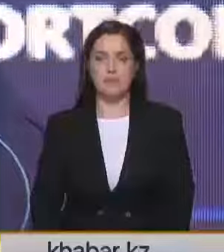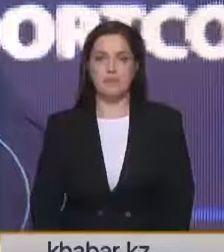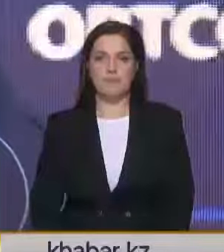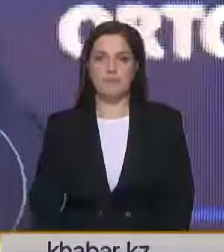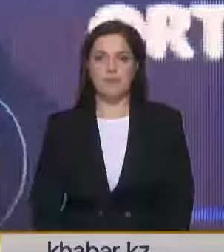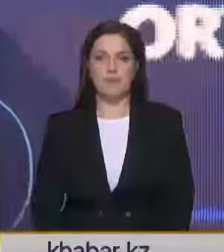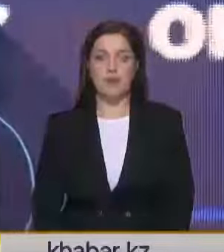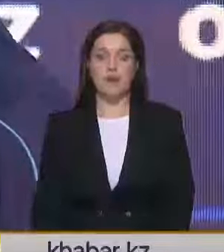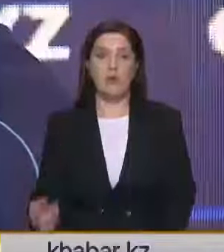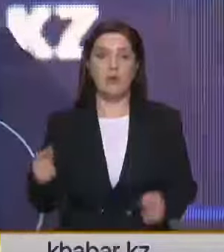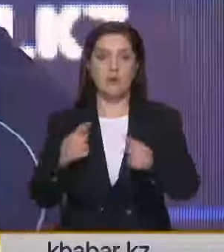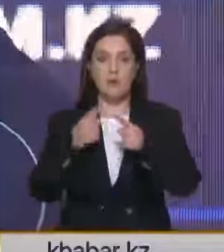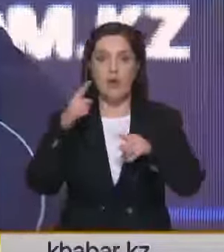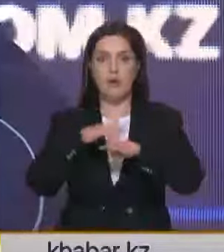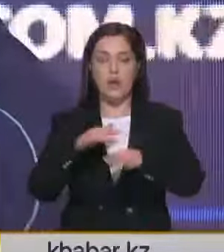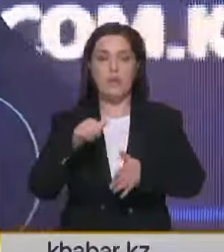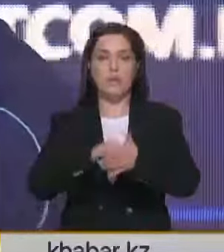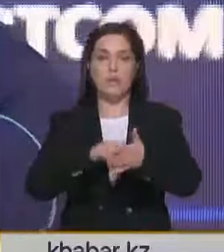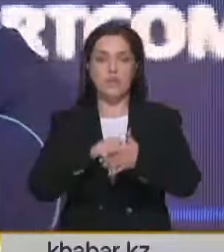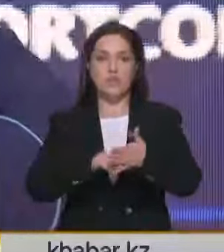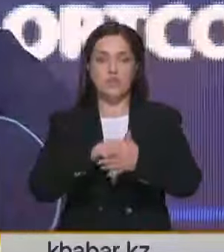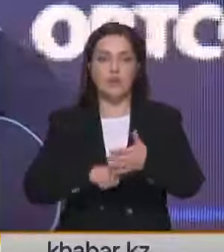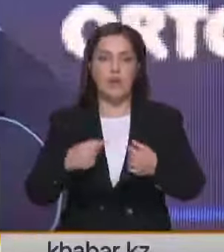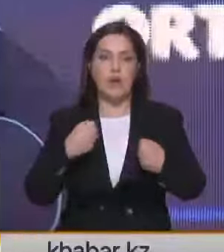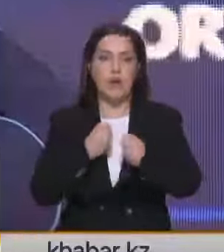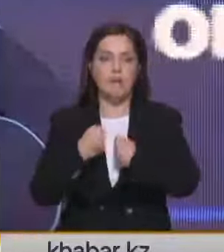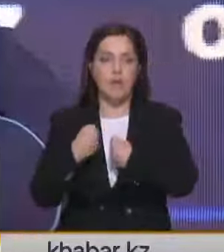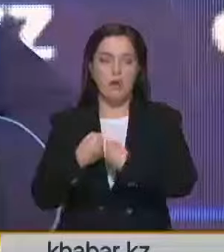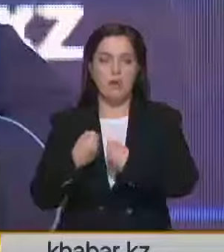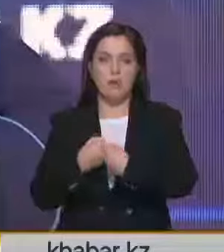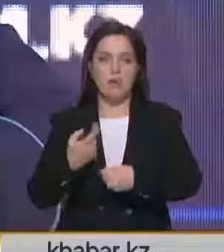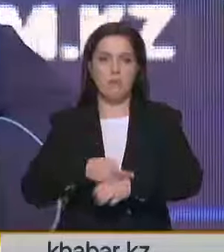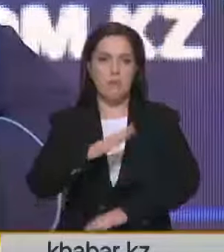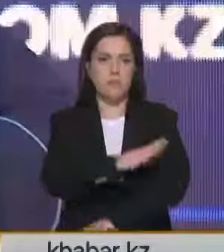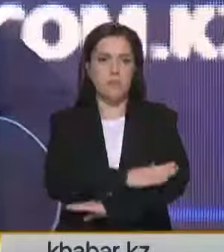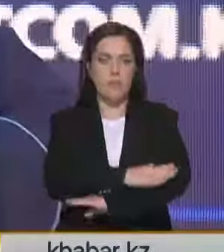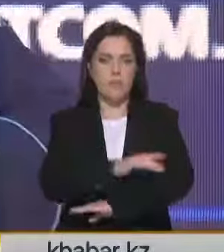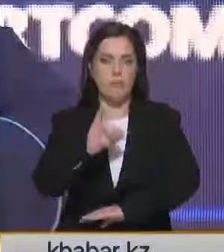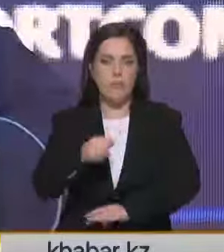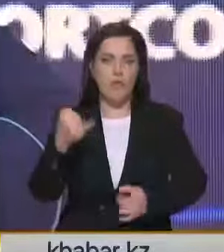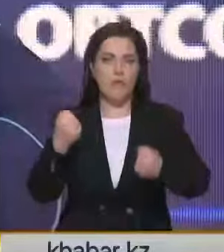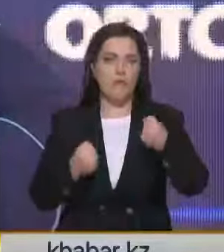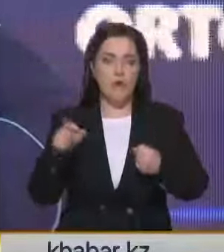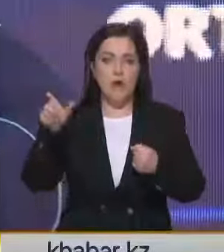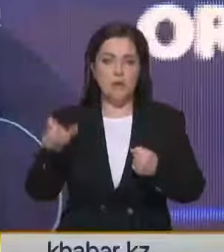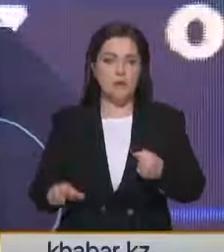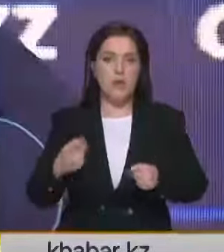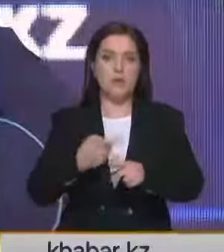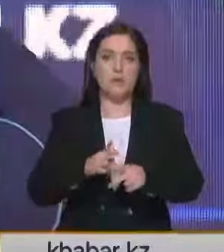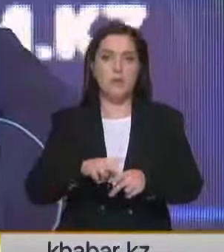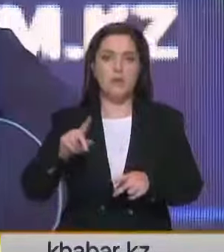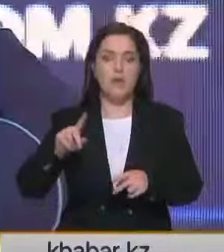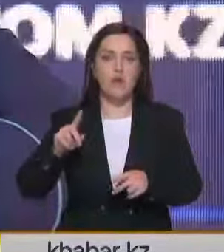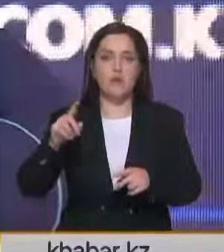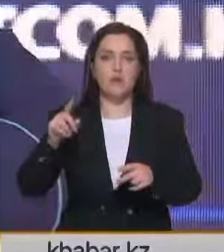Как показывает анализ, основная причина дорожных аварий по-прежнему низкая дисциплина водителей. Этому способствовало снижение требований